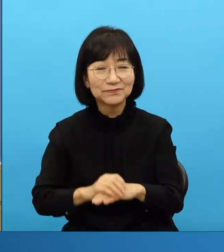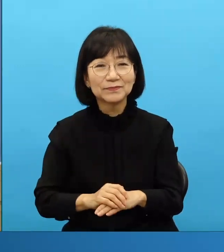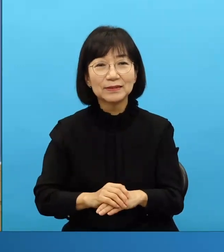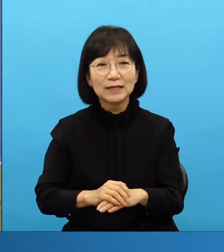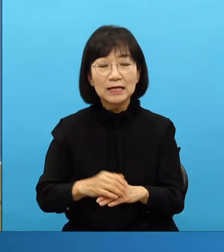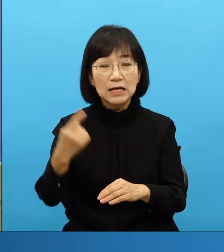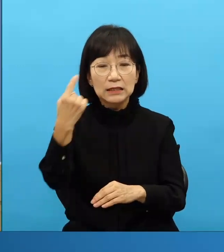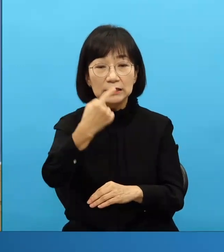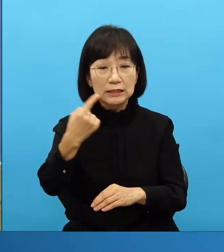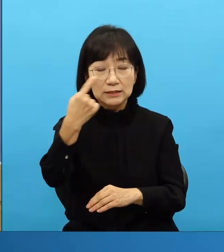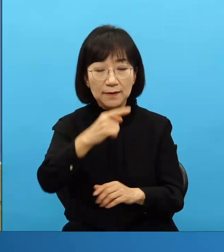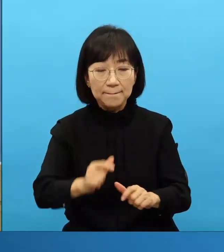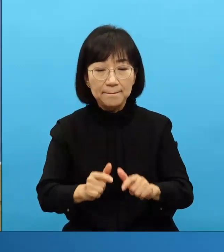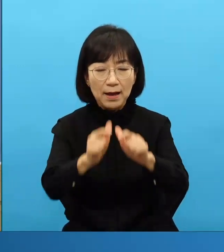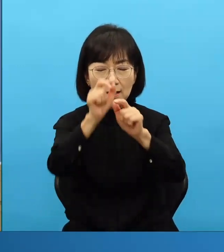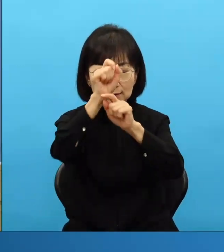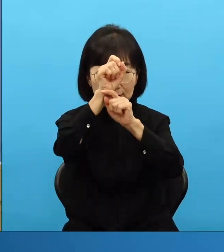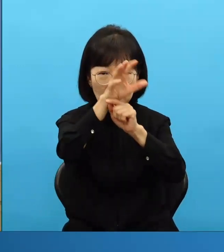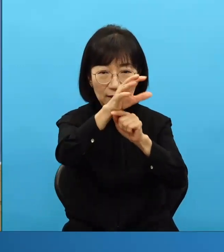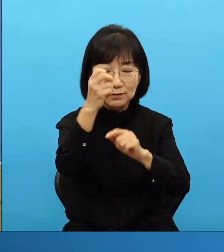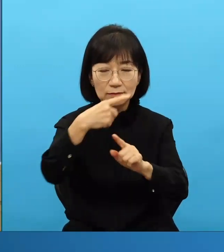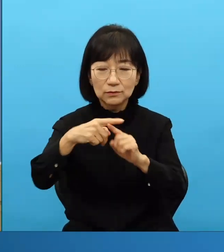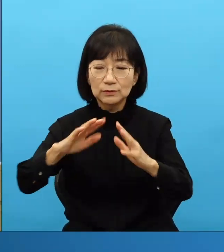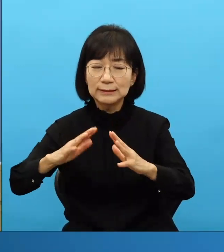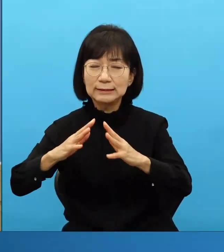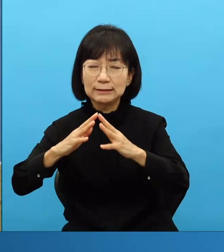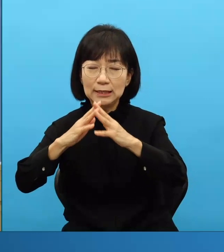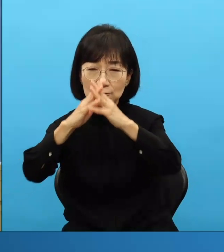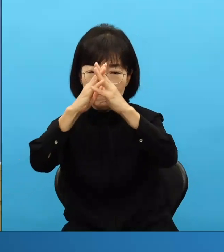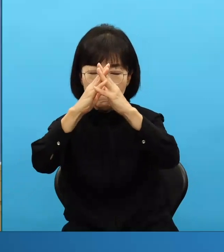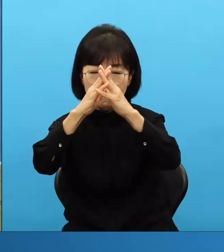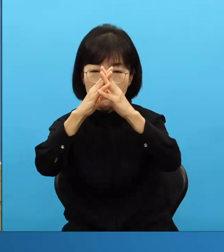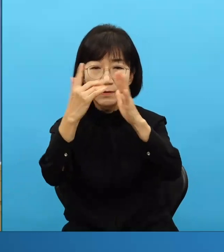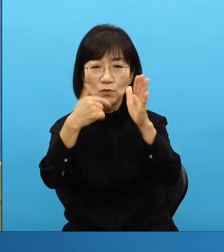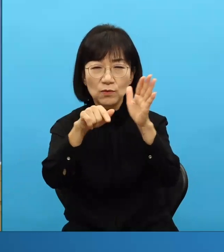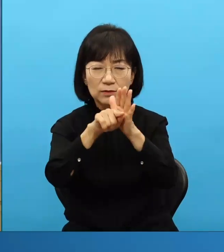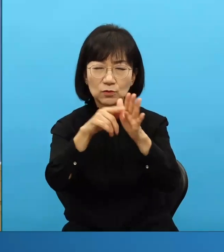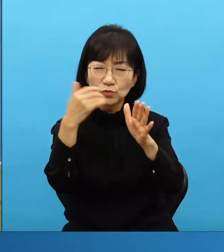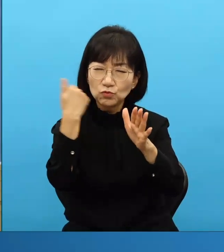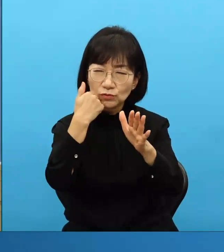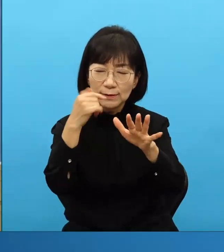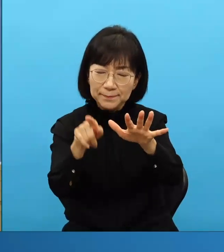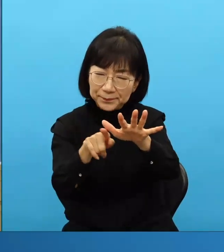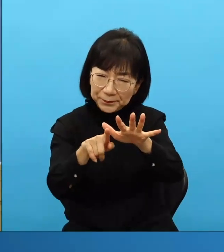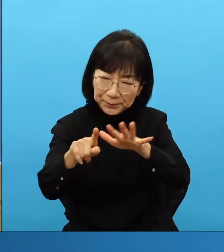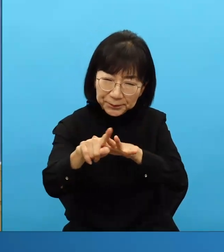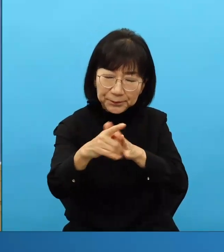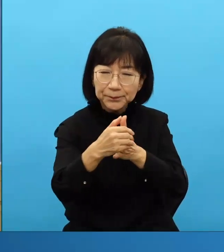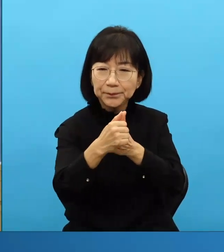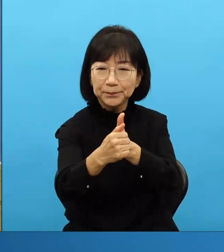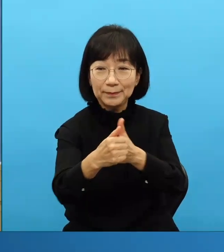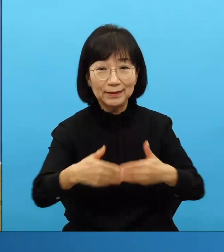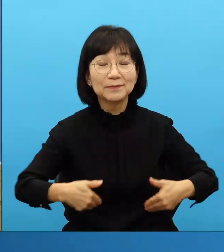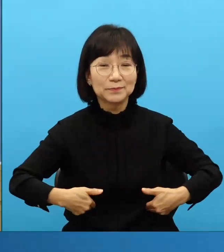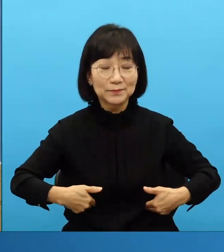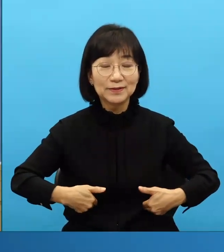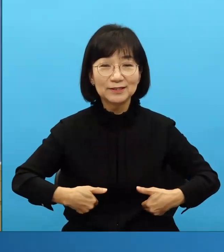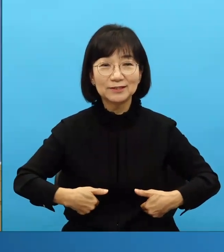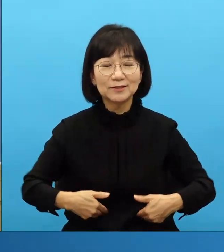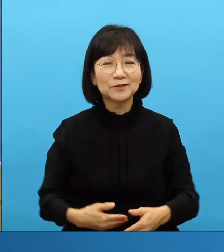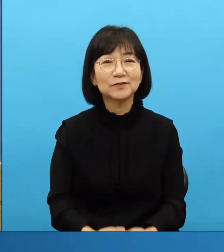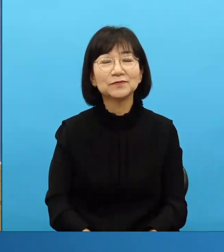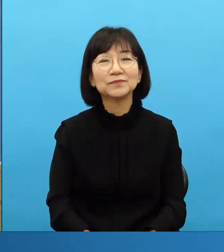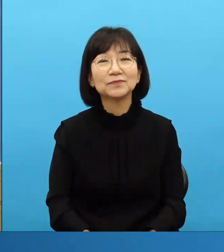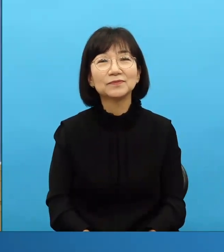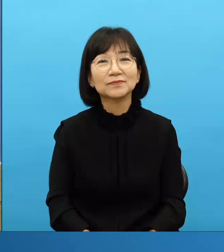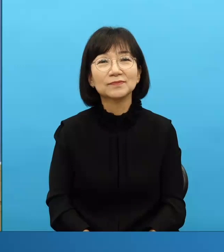일에 성전을 준비하는 일에 누군가가 앞장을 서야 되겠죠. Somebody's going to have to take on the forefront to really raise up the 1,000